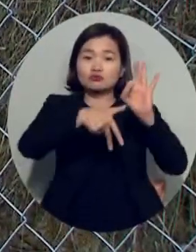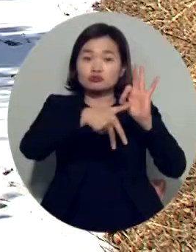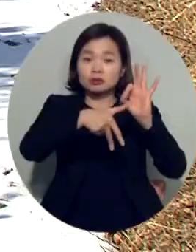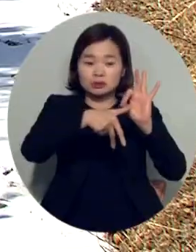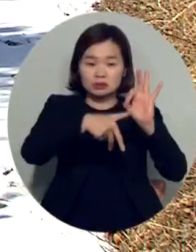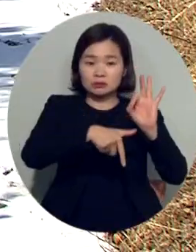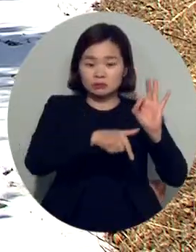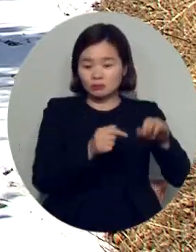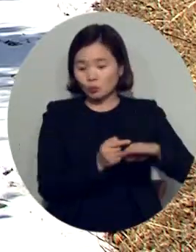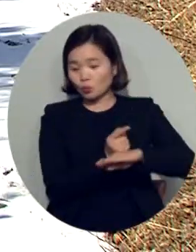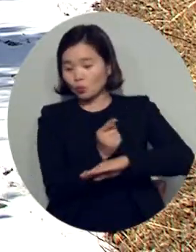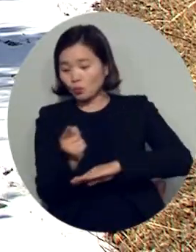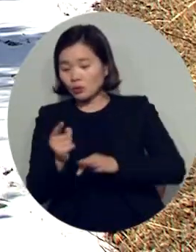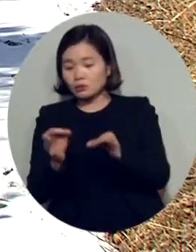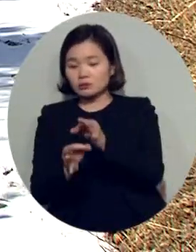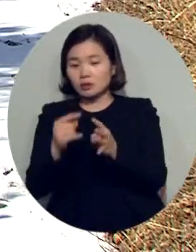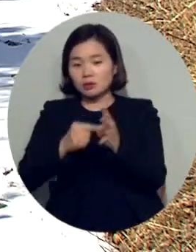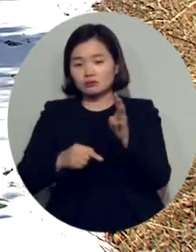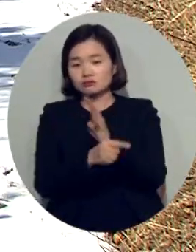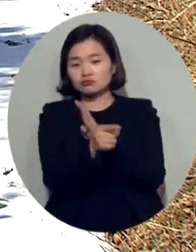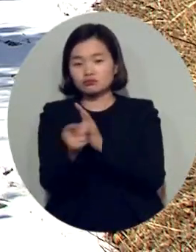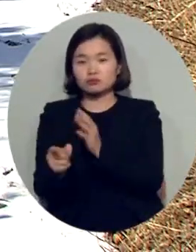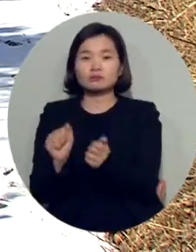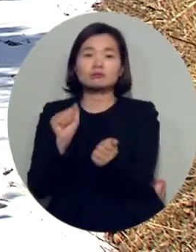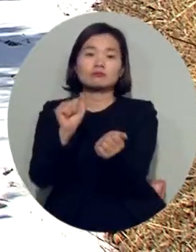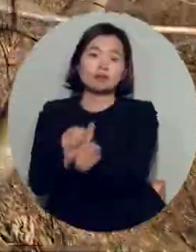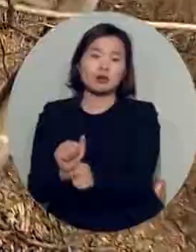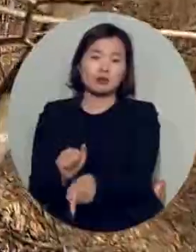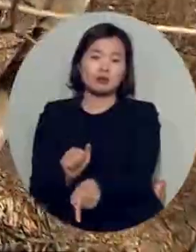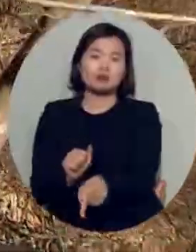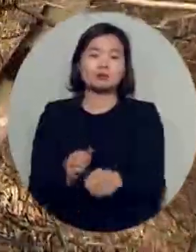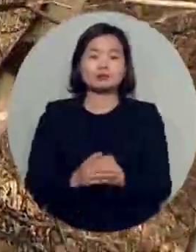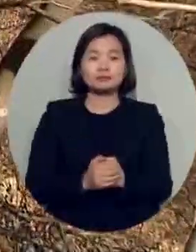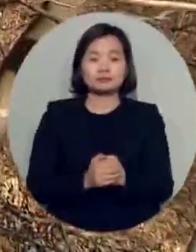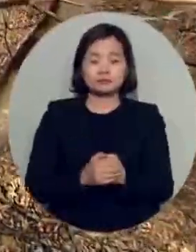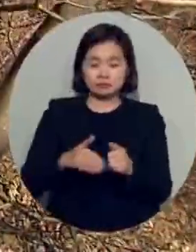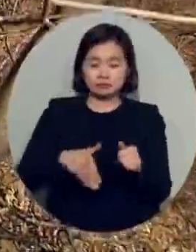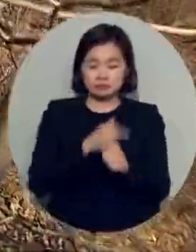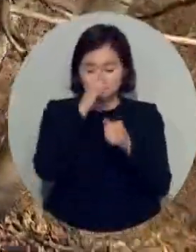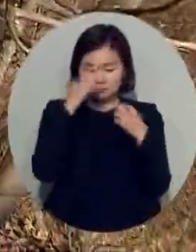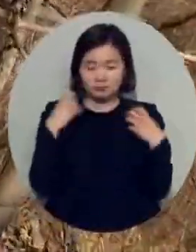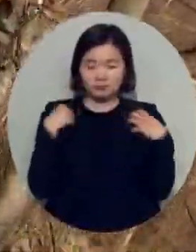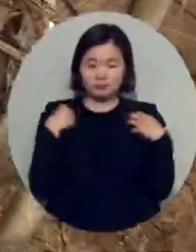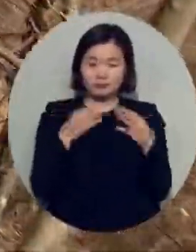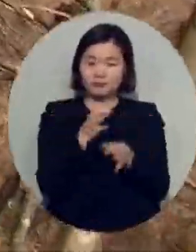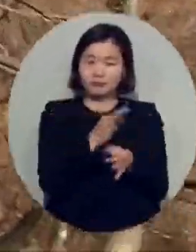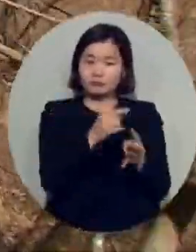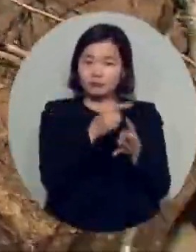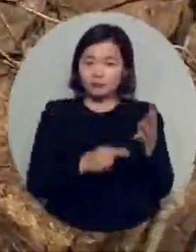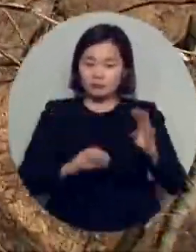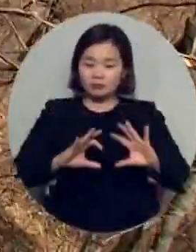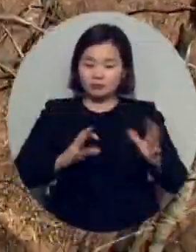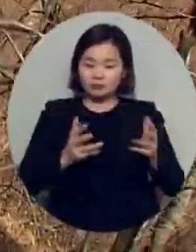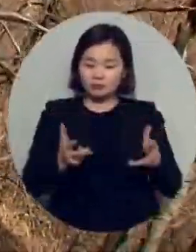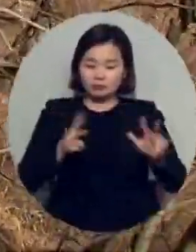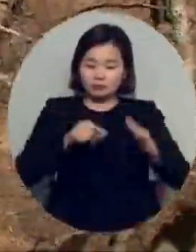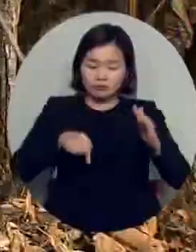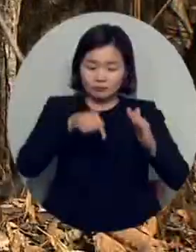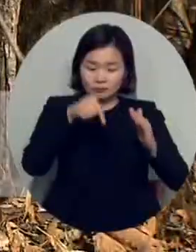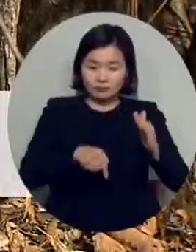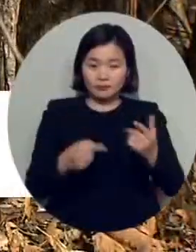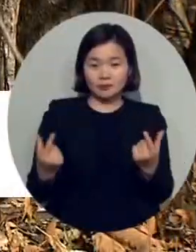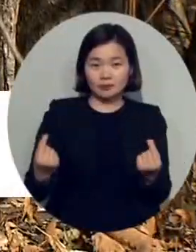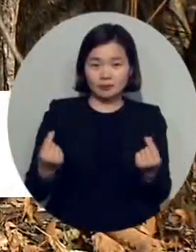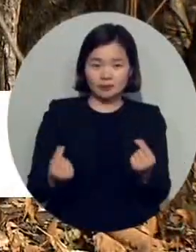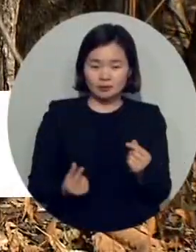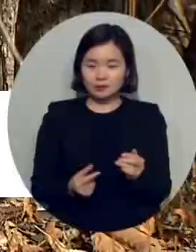피해 상주로 우회해서 유입된 셈입니다. 환경부는 상주시 국립공원 공단과 함께